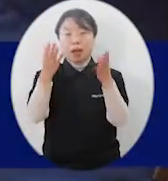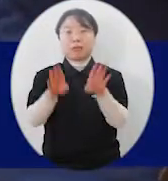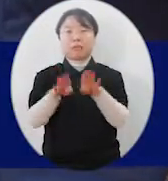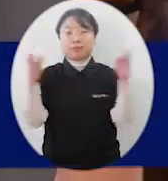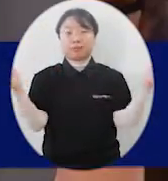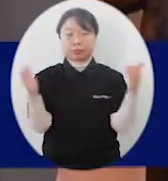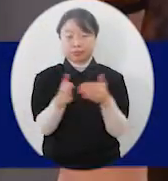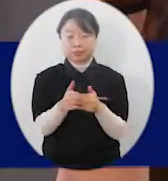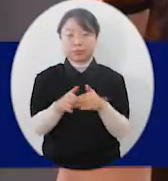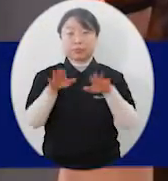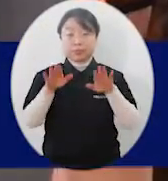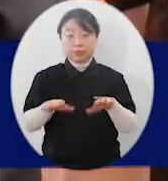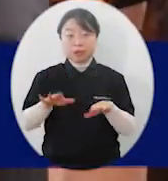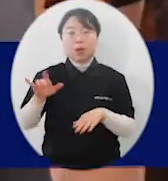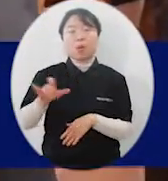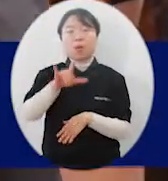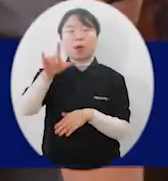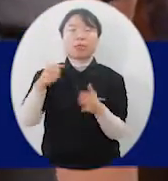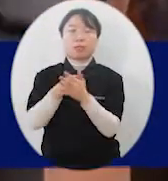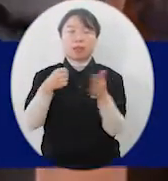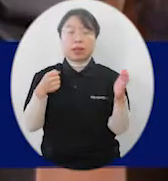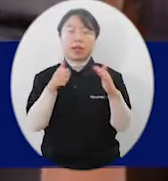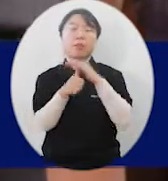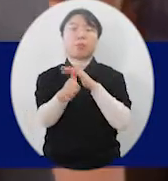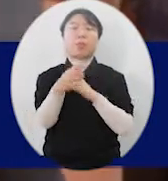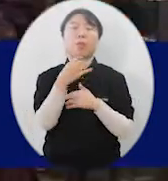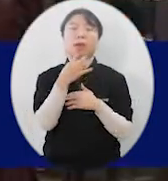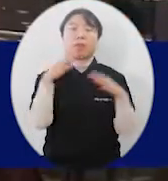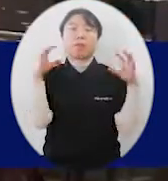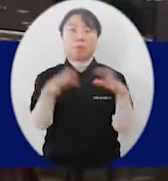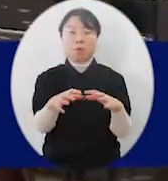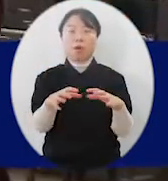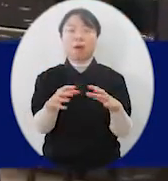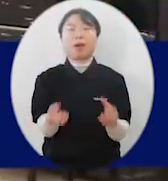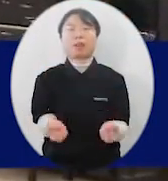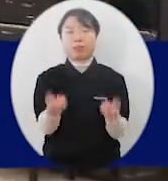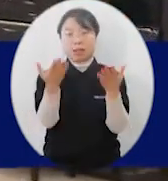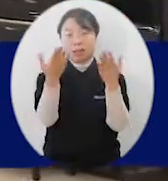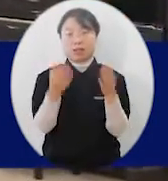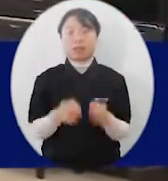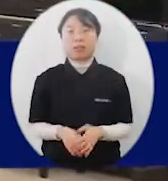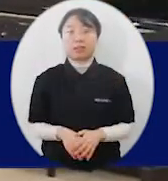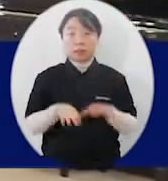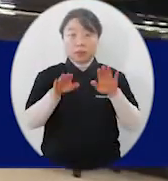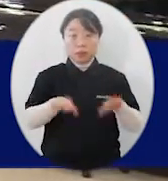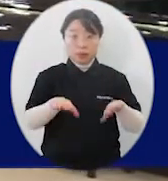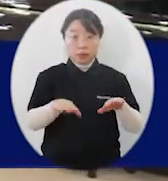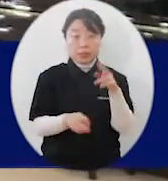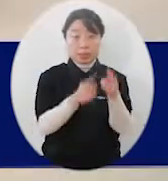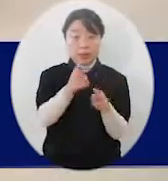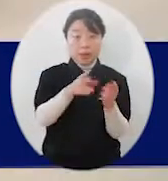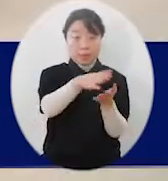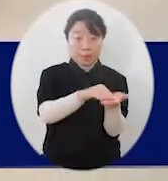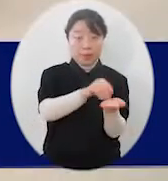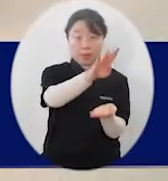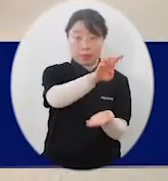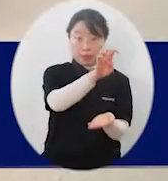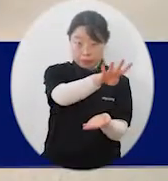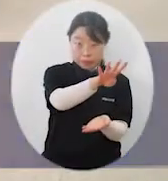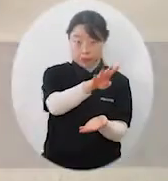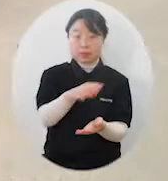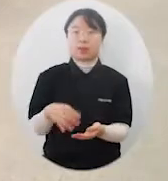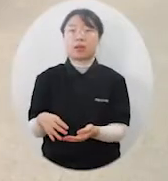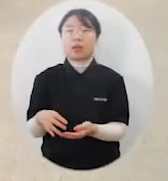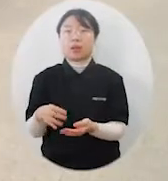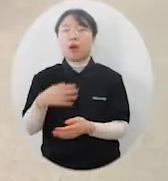위해 최소한의 인원만 참석해 진행됐는데요. 올해 사업은 44개 사업단에 2,004명의